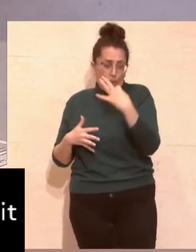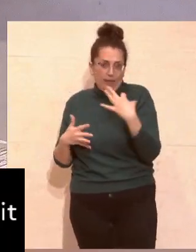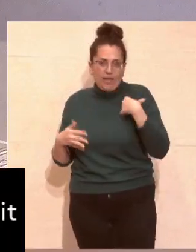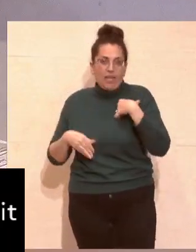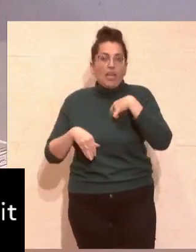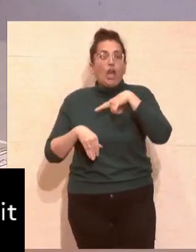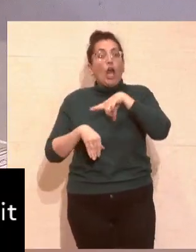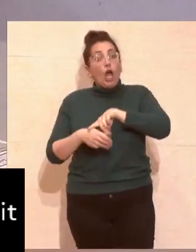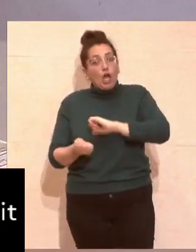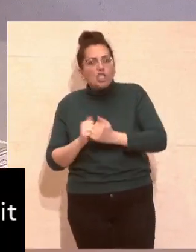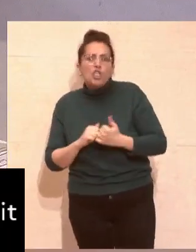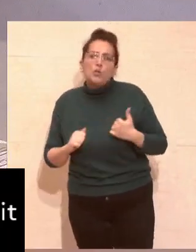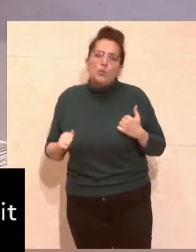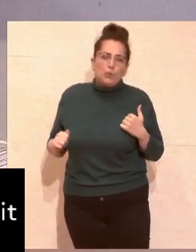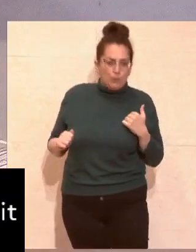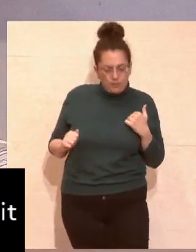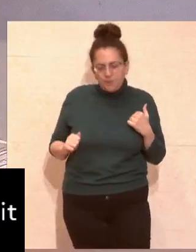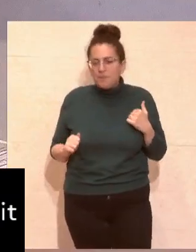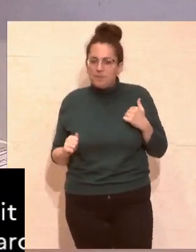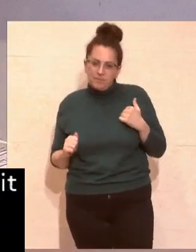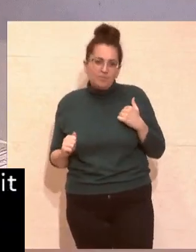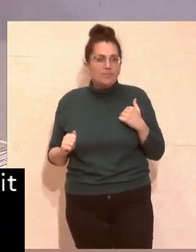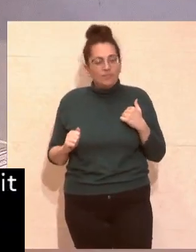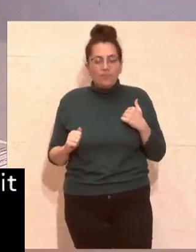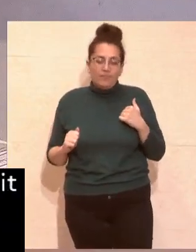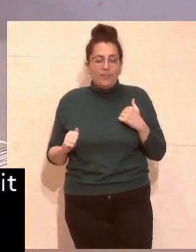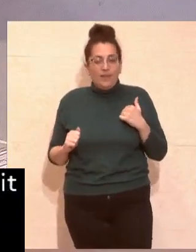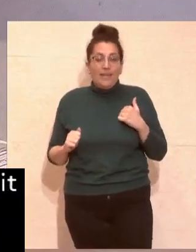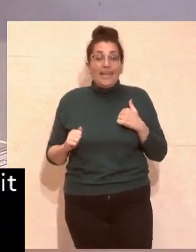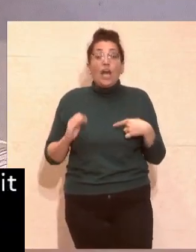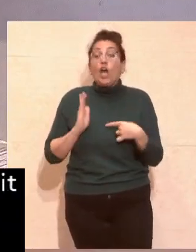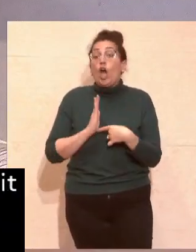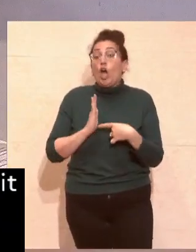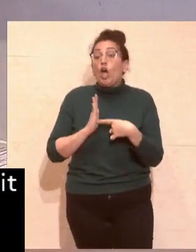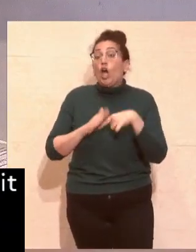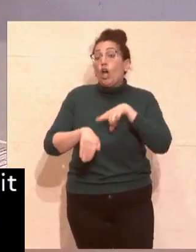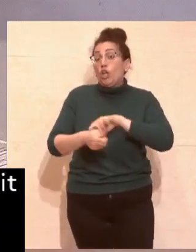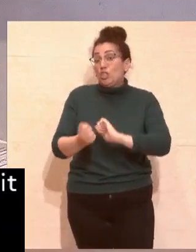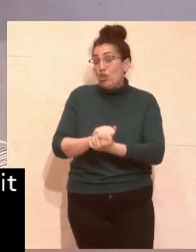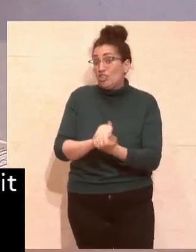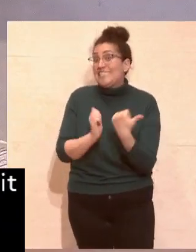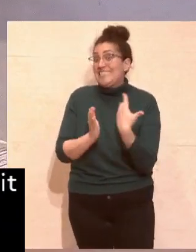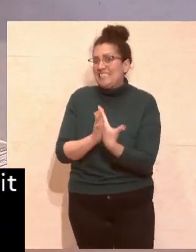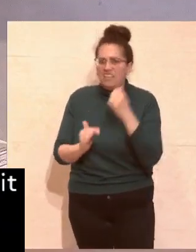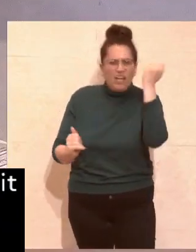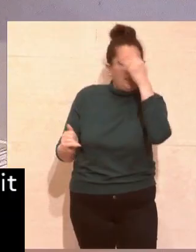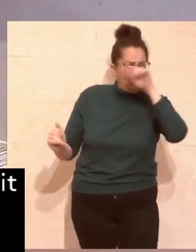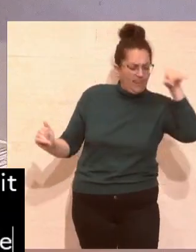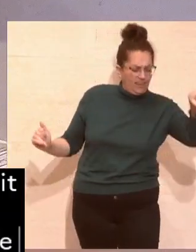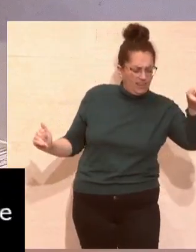changement d'heure. Donc, il y a beaucoup de liens avec la période aussi à laquelle le changement d'heure est fait. Aux États-Unis, ils